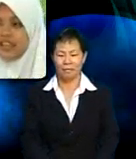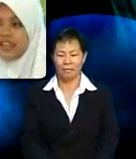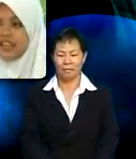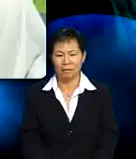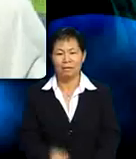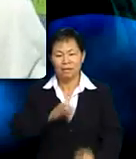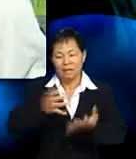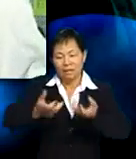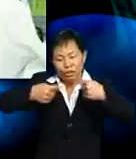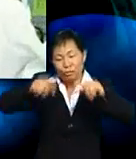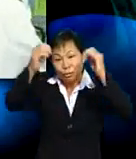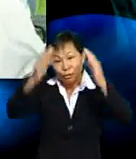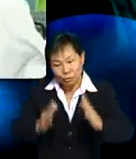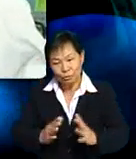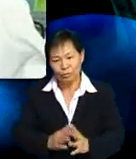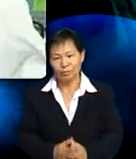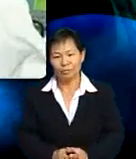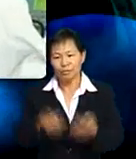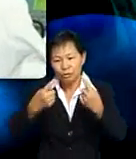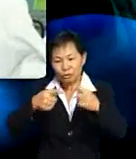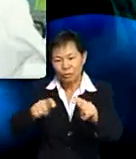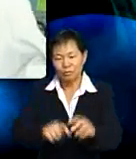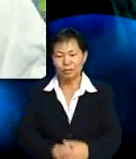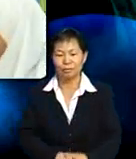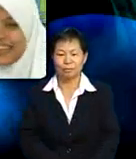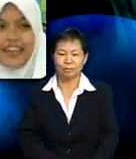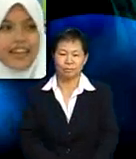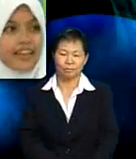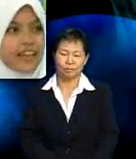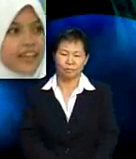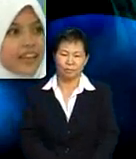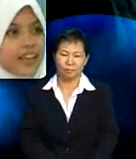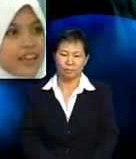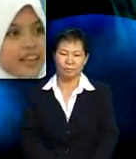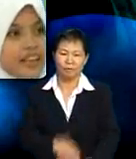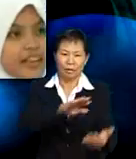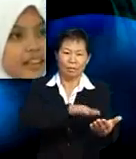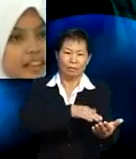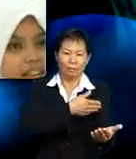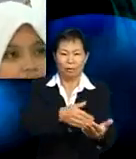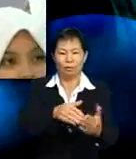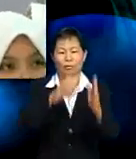Saya nak cuba juga. Amina nak cuba juga? Ya. Baiklah, boleh baca pantun rantap yang pertama.